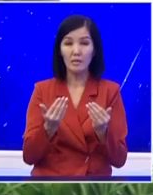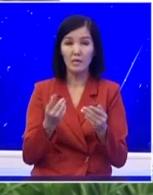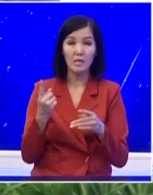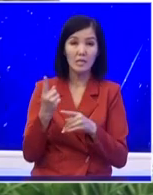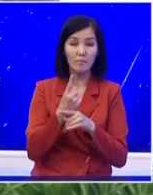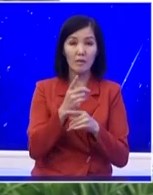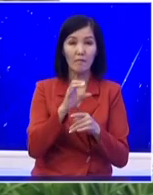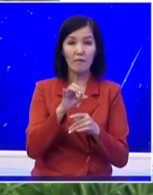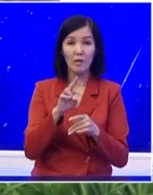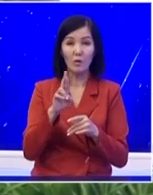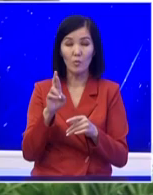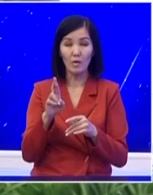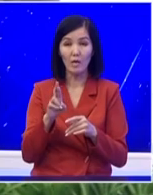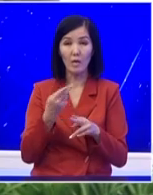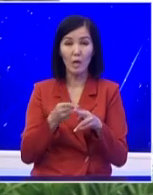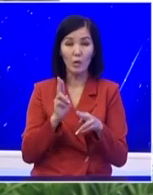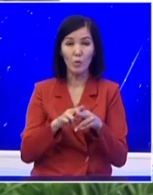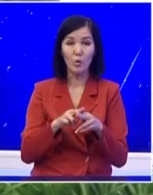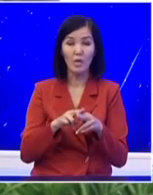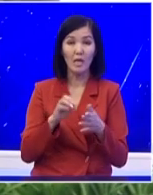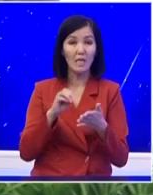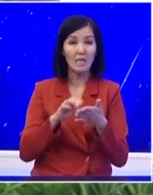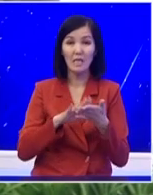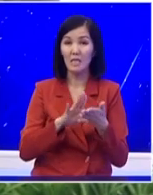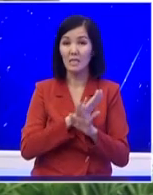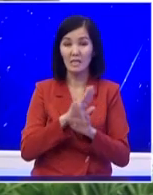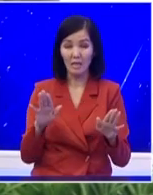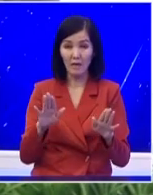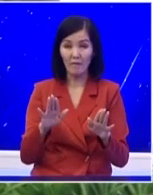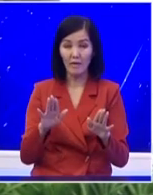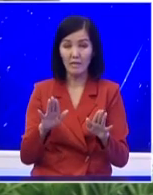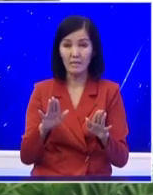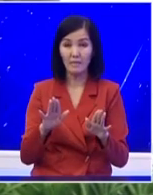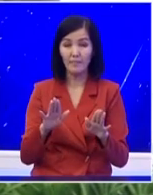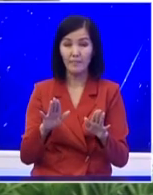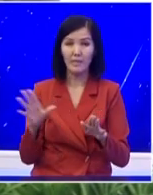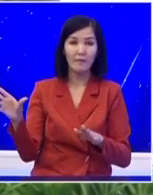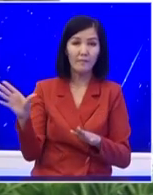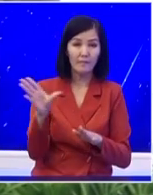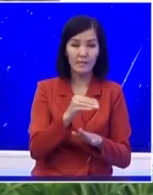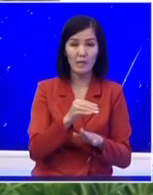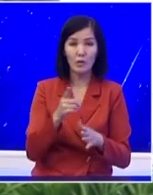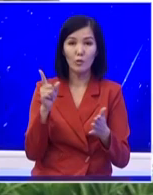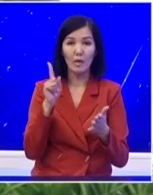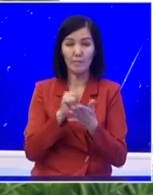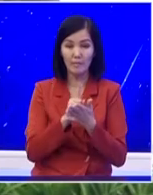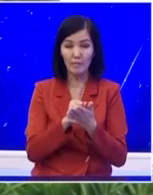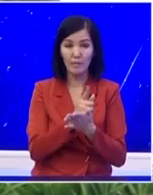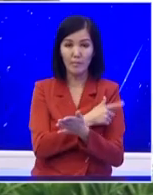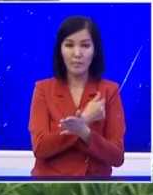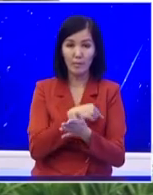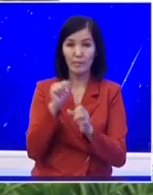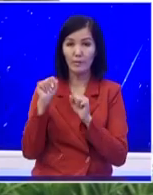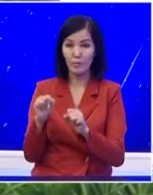1 июля, те лица, которые не застраховались, они сейчас все застраховывают себя за прошлые